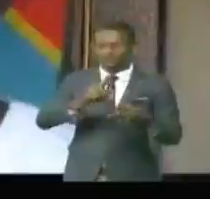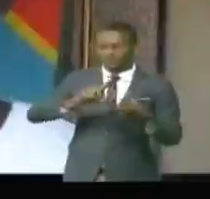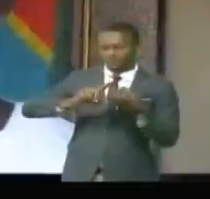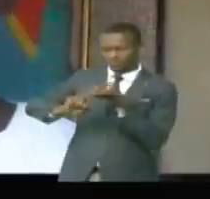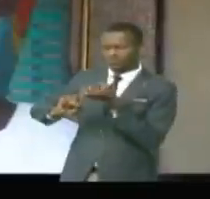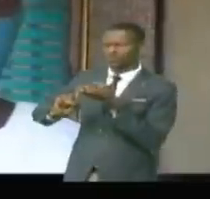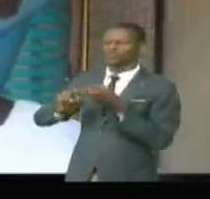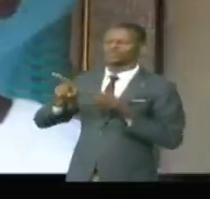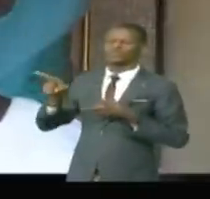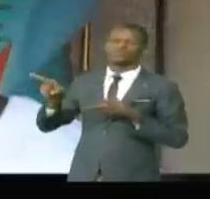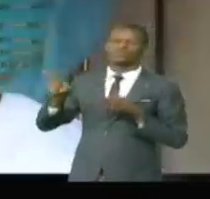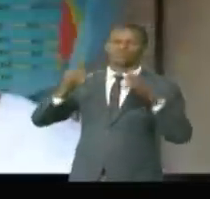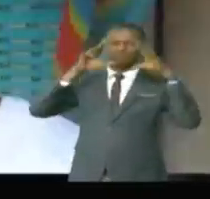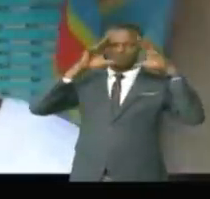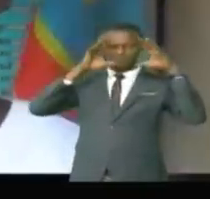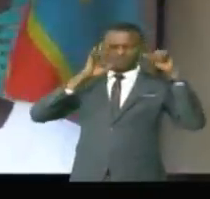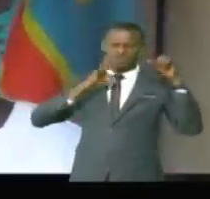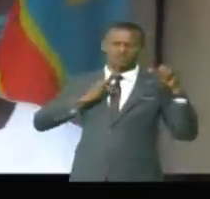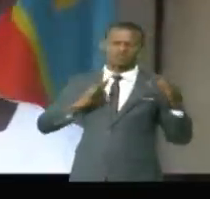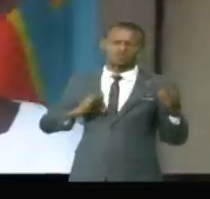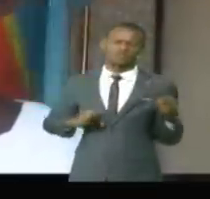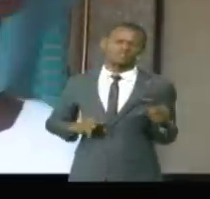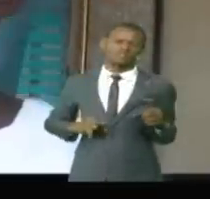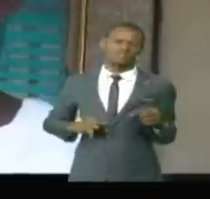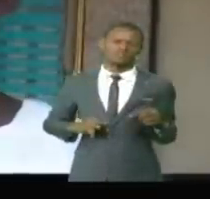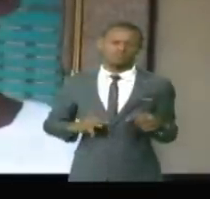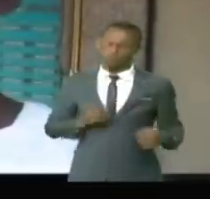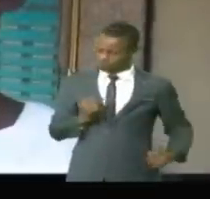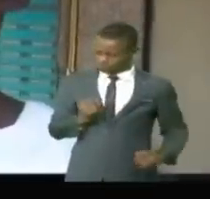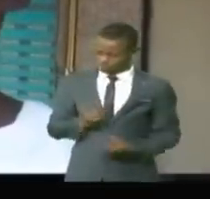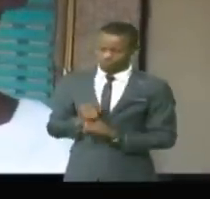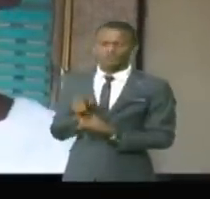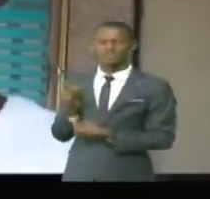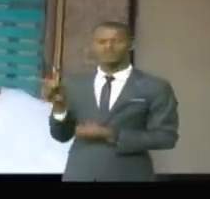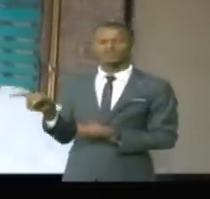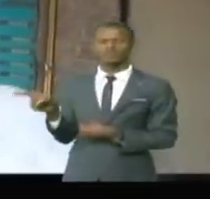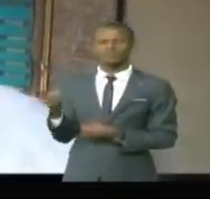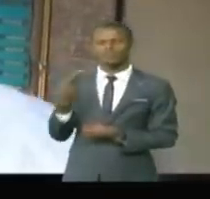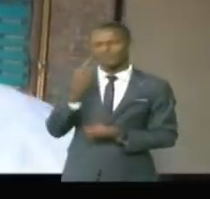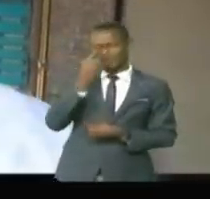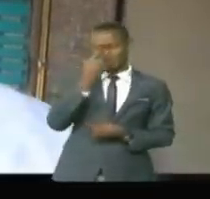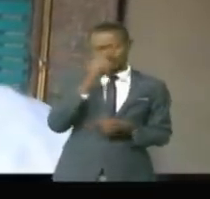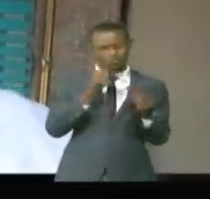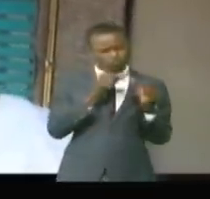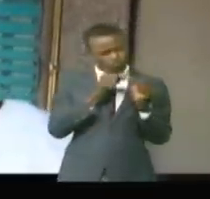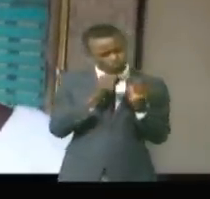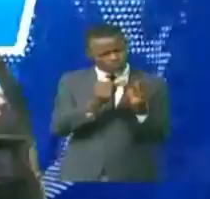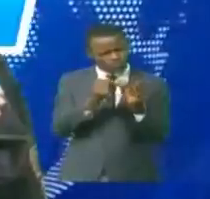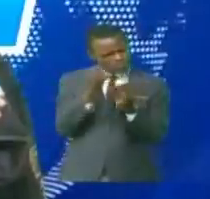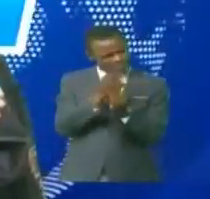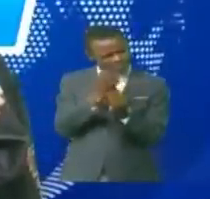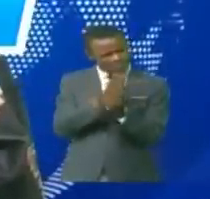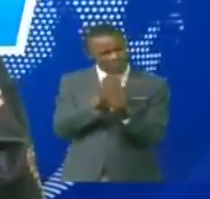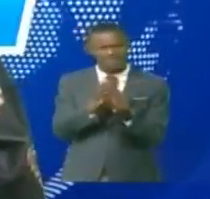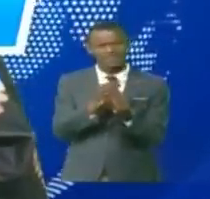l'État qui est Félix Antoine Tshisekedi pour continuer le travail qu'il avait déjà